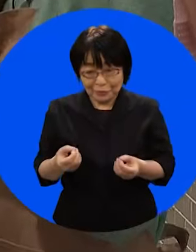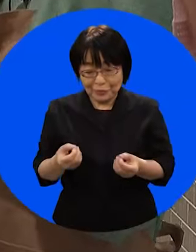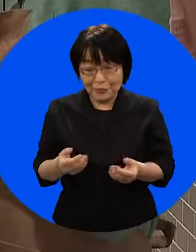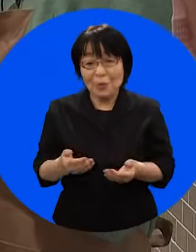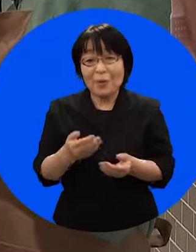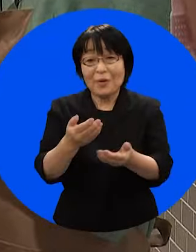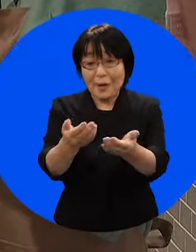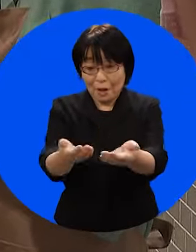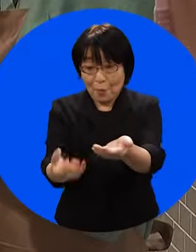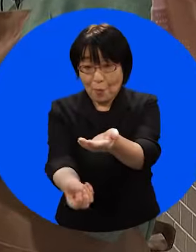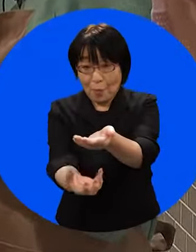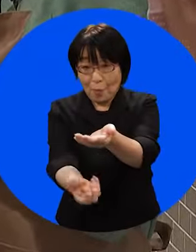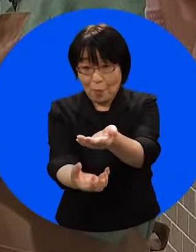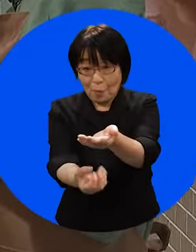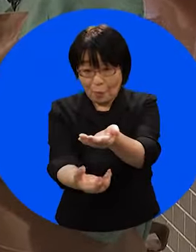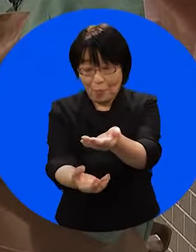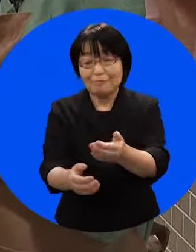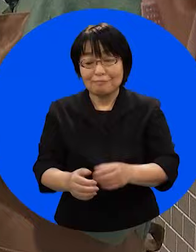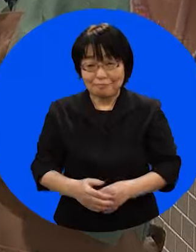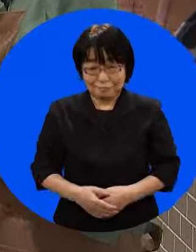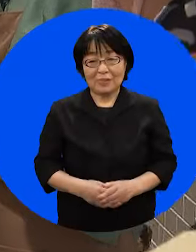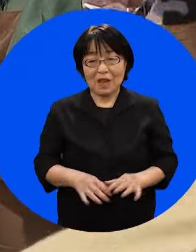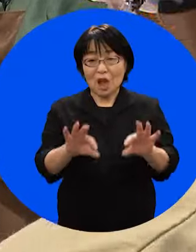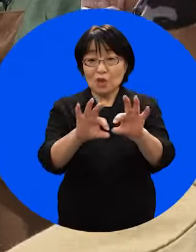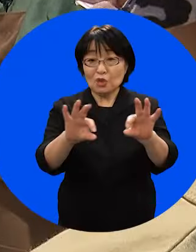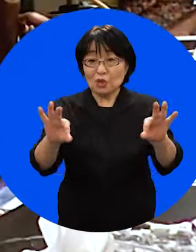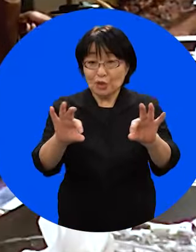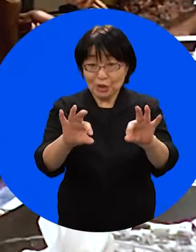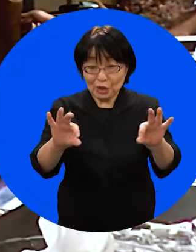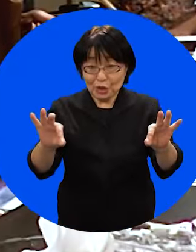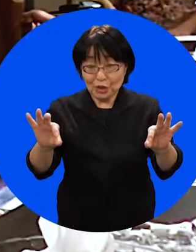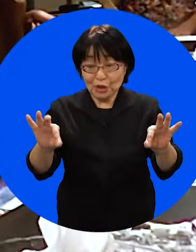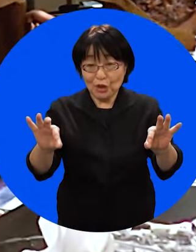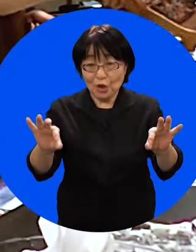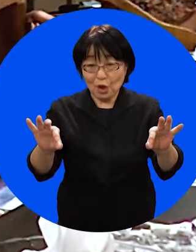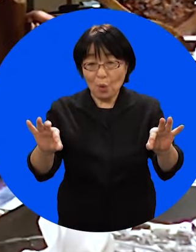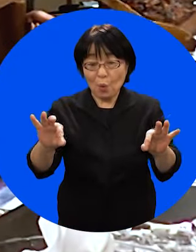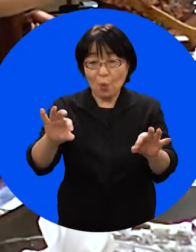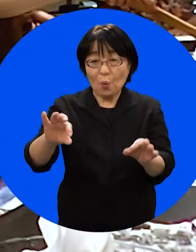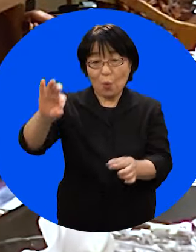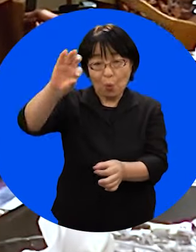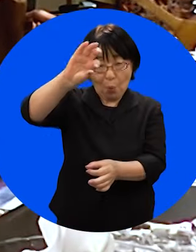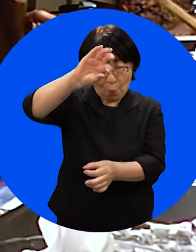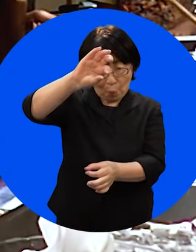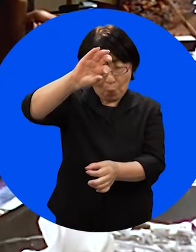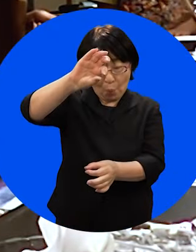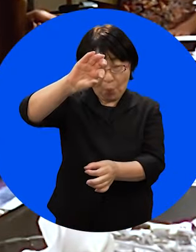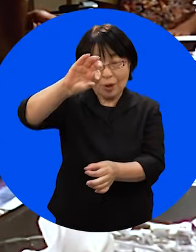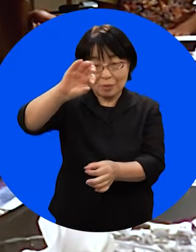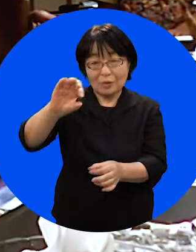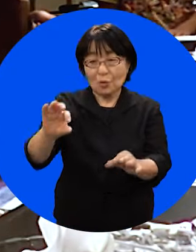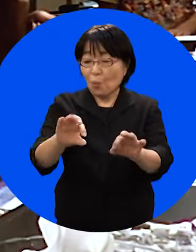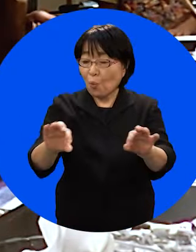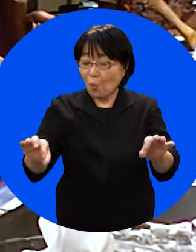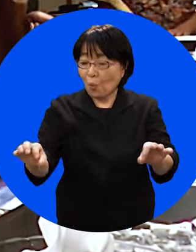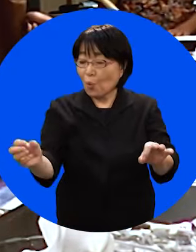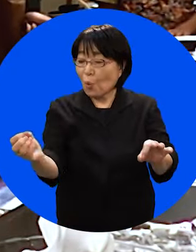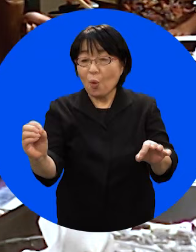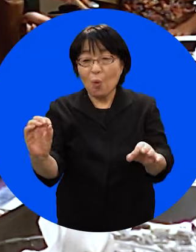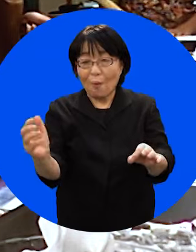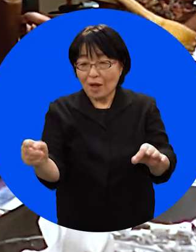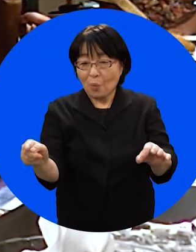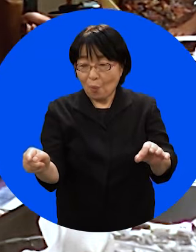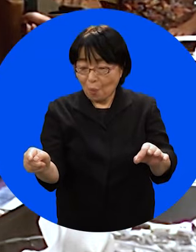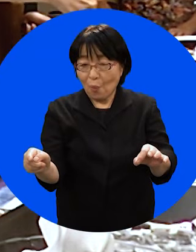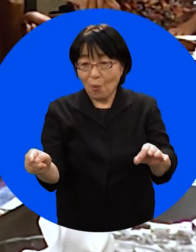キュウリってね、まあ、こんな風に木になってるんですけど、ここはちょっとお花がついてただけだから、ちょっと落とすだけで大丈